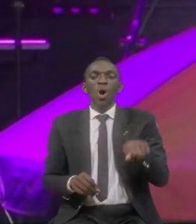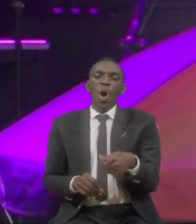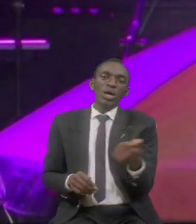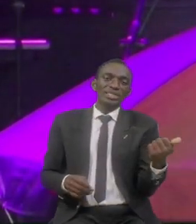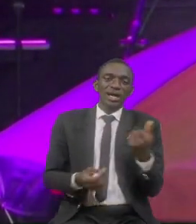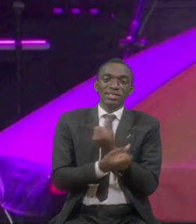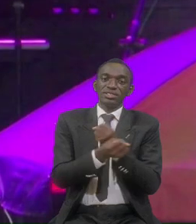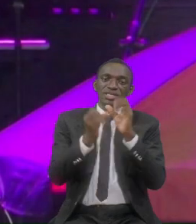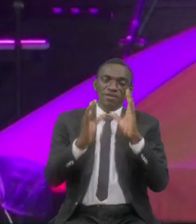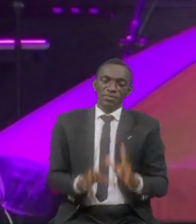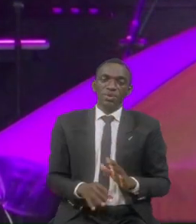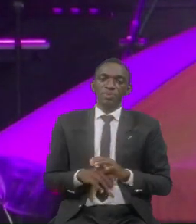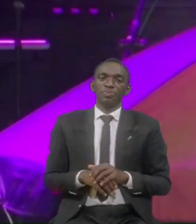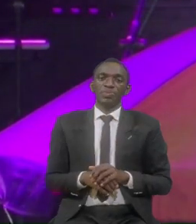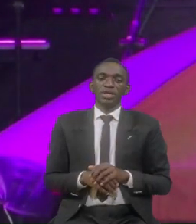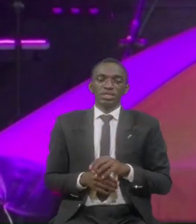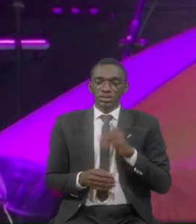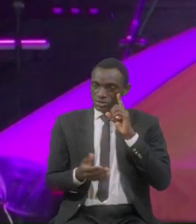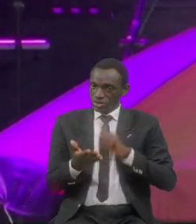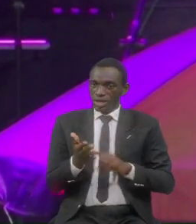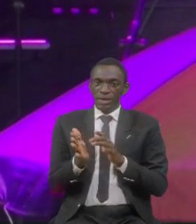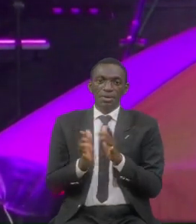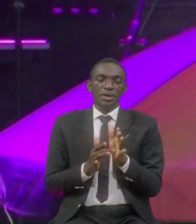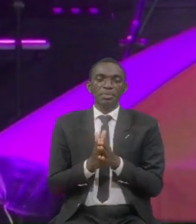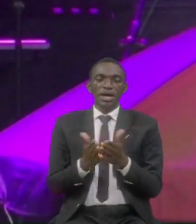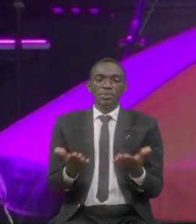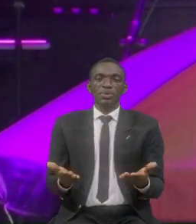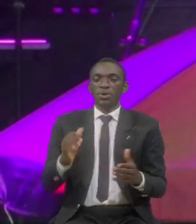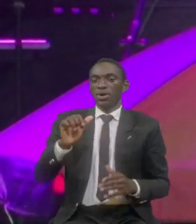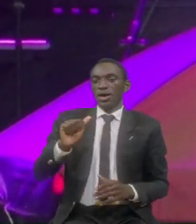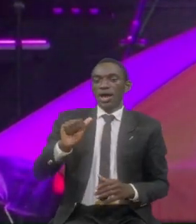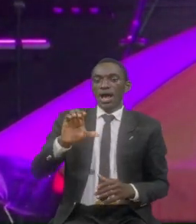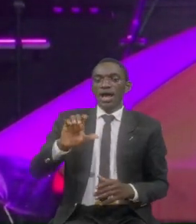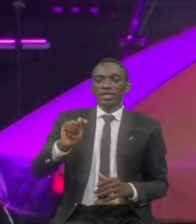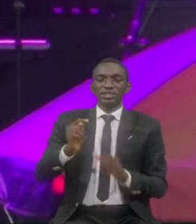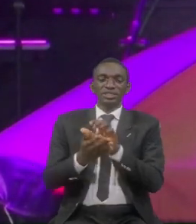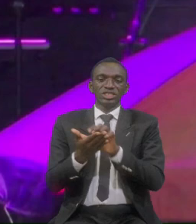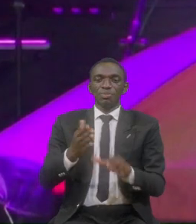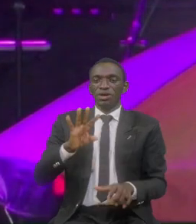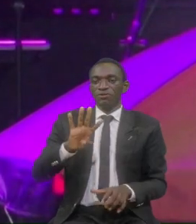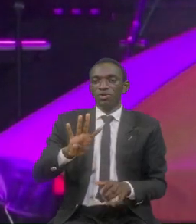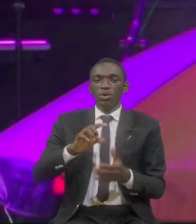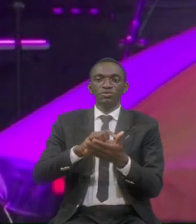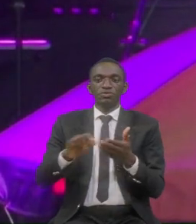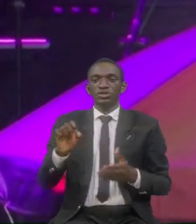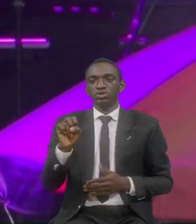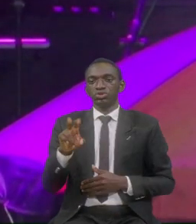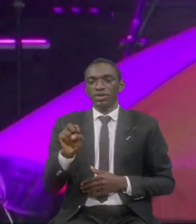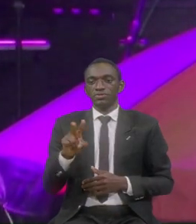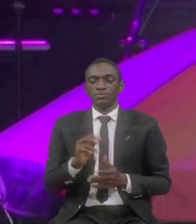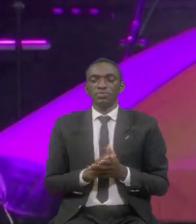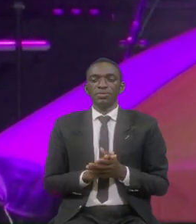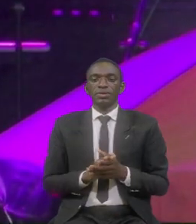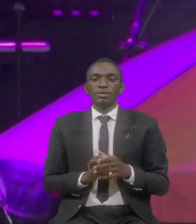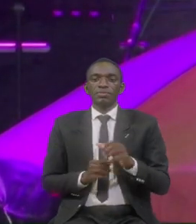manluluwas. Acts chapter 4, look at verse 12. Buhat kapitulo 4 versikulo 12. Acts chapter